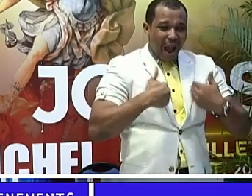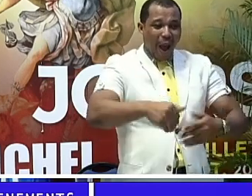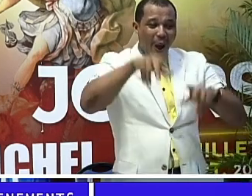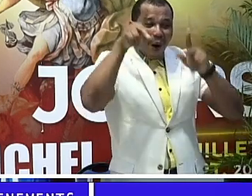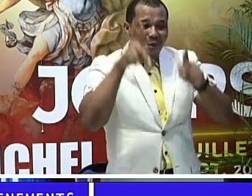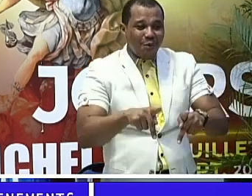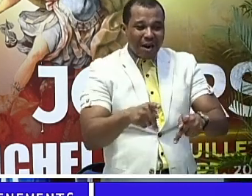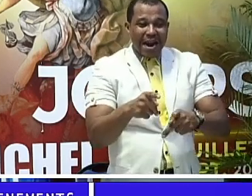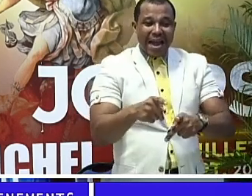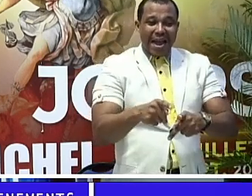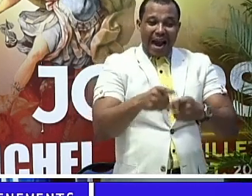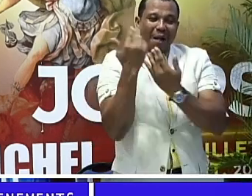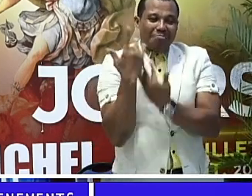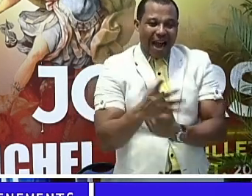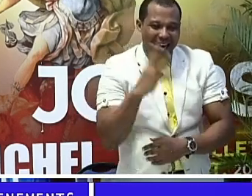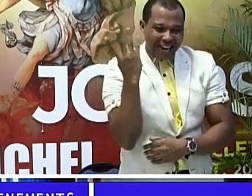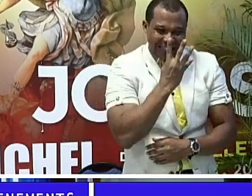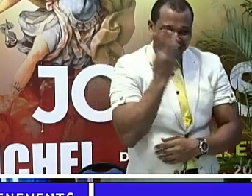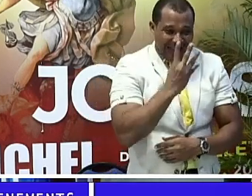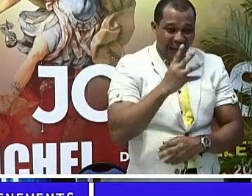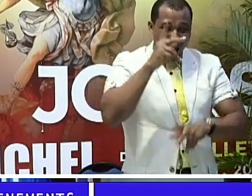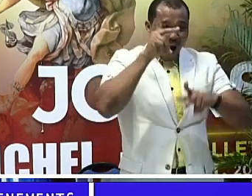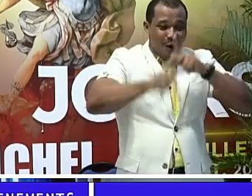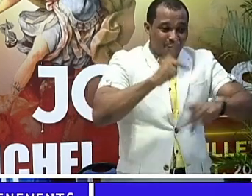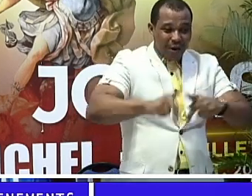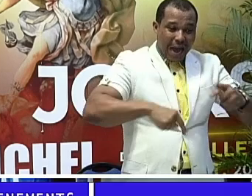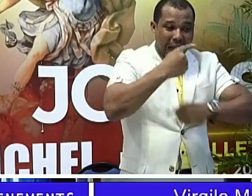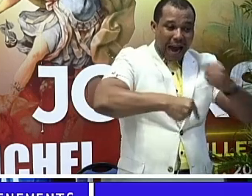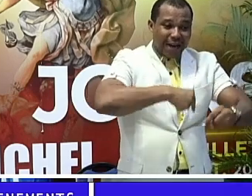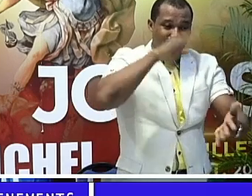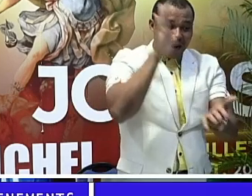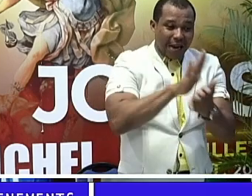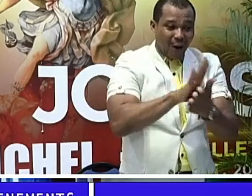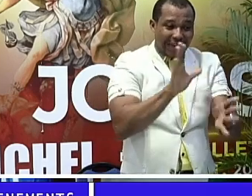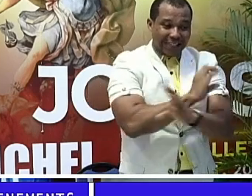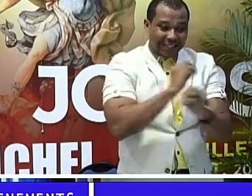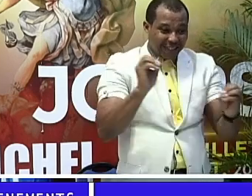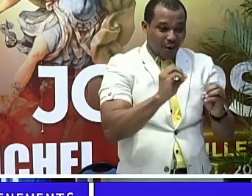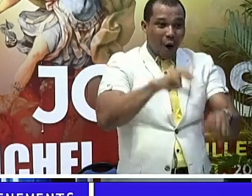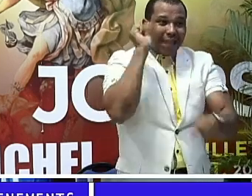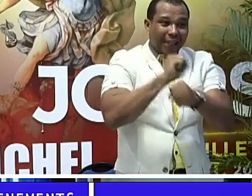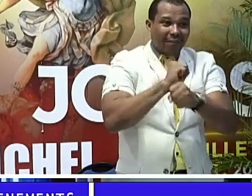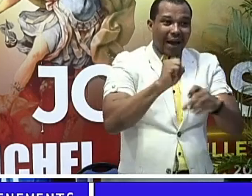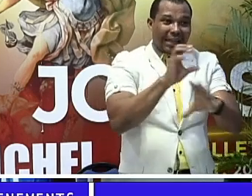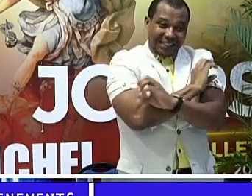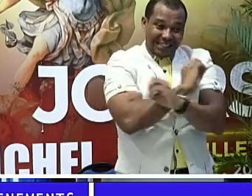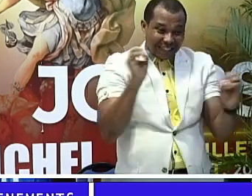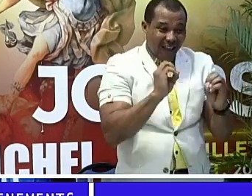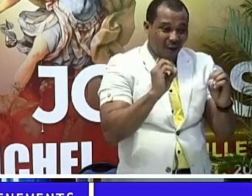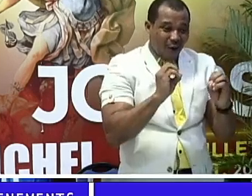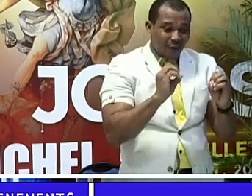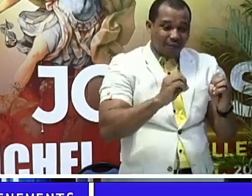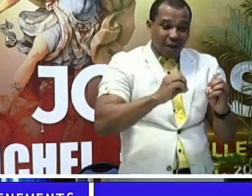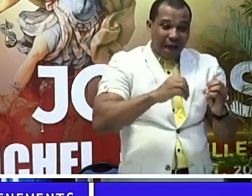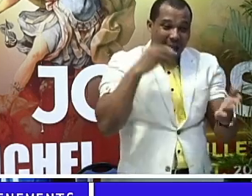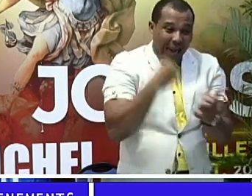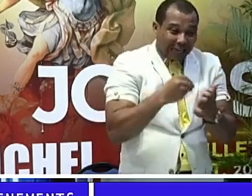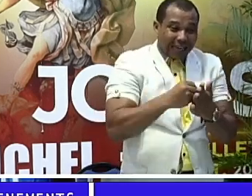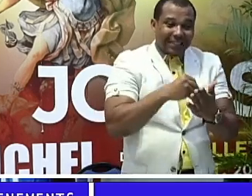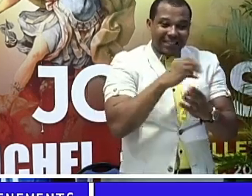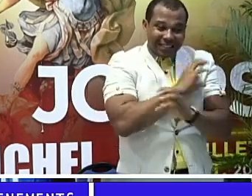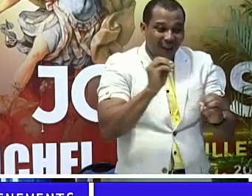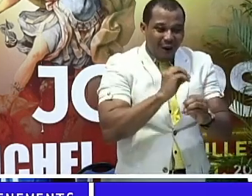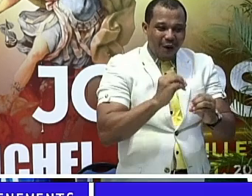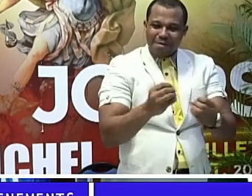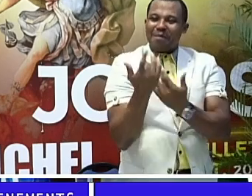mon n'a pas à l'école il pas apprendre rien il pas aller venir nous léger il croiser les pieds la tant qui les résidence